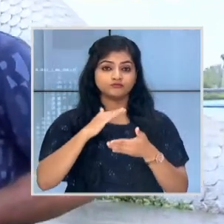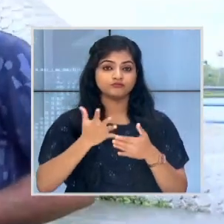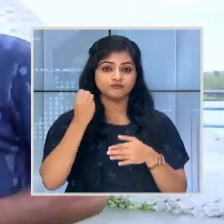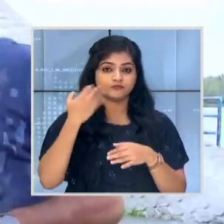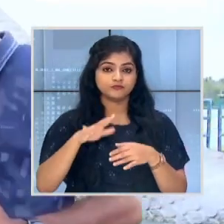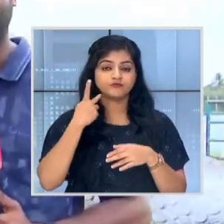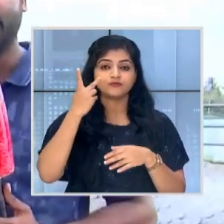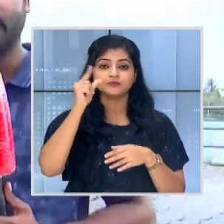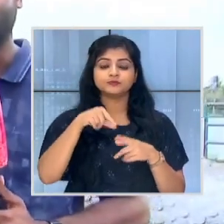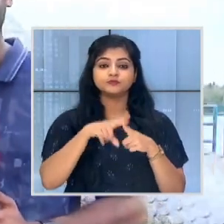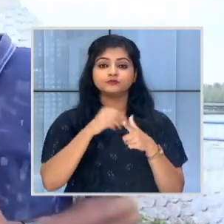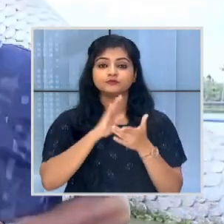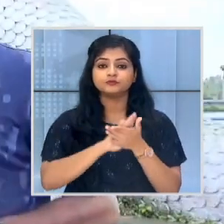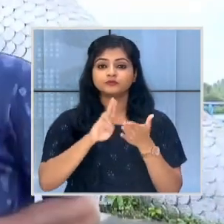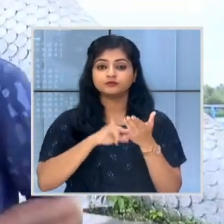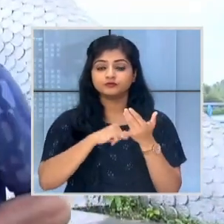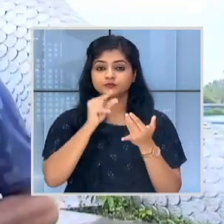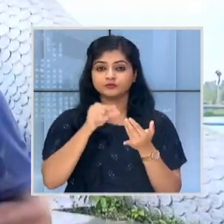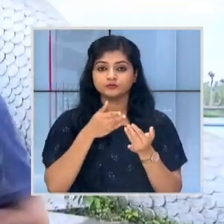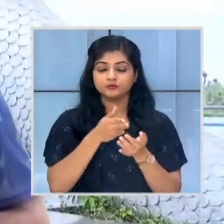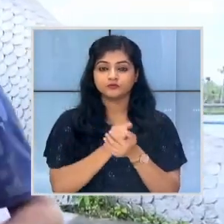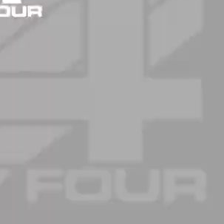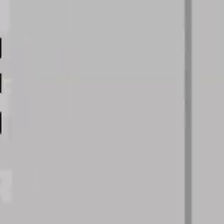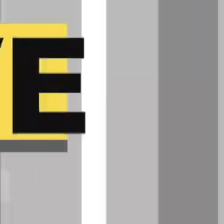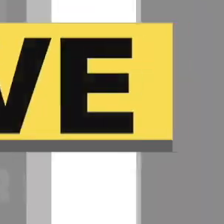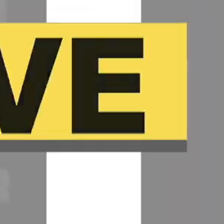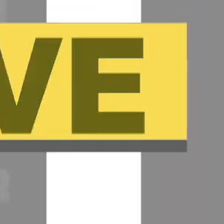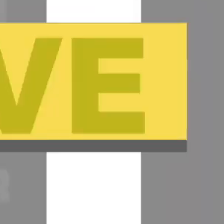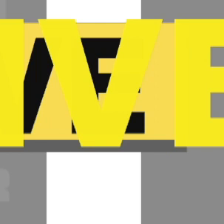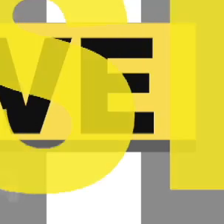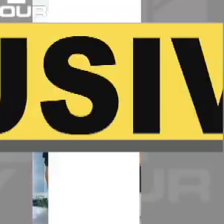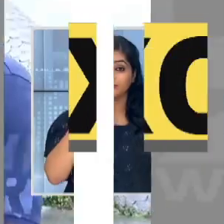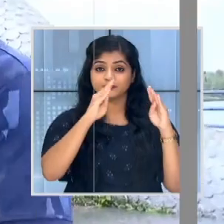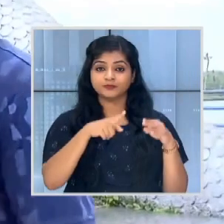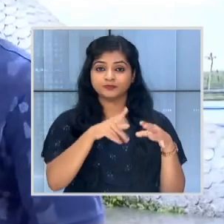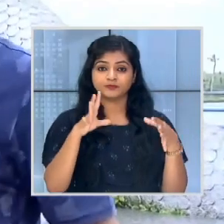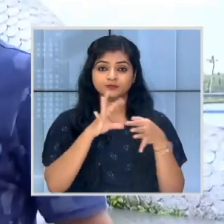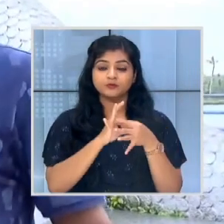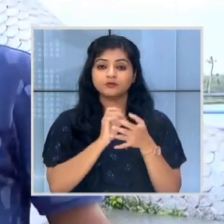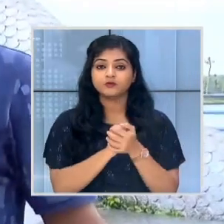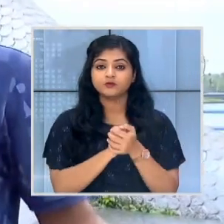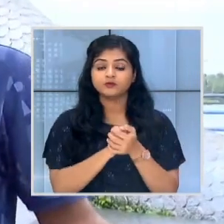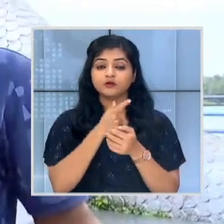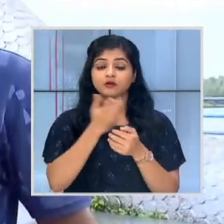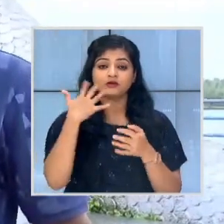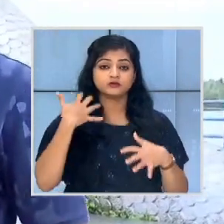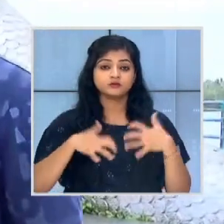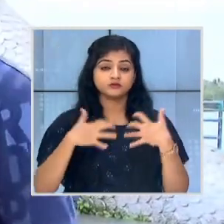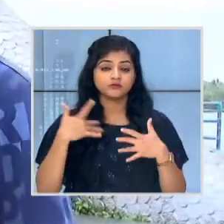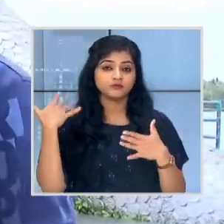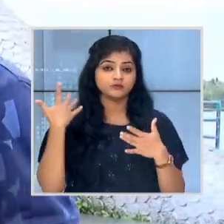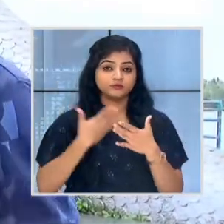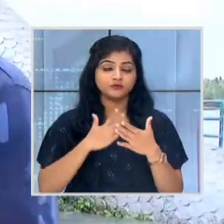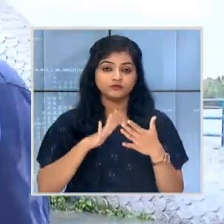ജോൺസൺ കൊല്ലക്കടവ്. അദ്ദേഹം നമ്മളോടൊപ്പം ചേരുന്നുണ്ട്. അദ്ദേഹത്തിന് ഈ കാര്യത്തിൽ പറയാനുള്ളത് ഈ ശില്പവുമായി ബന്ധപ്പെട്ട അദ്ദേഹം അനുഭവിച്ച ഒരുപാട്